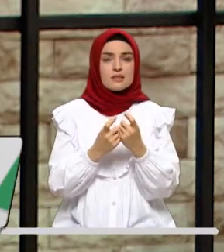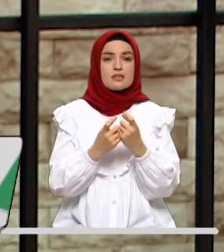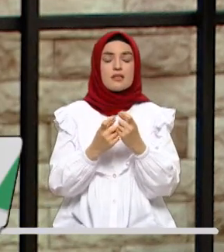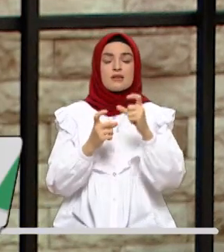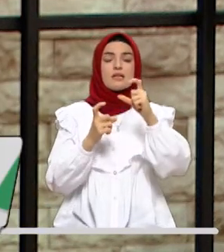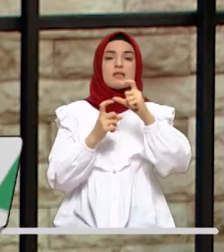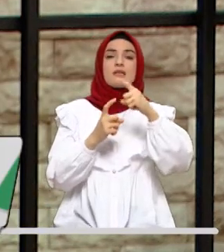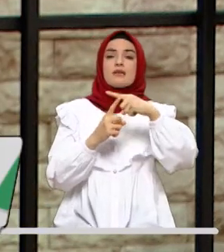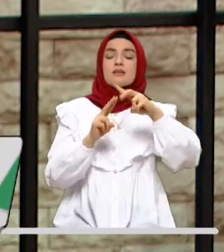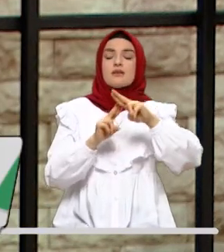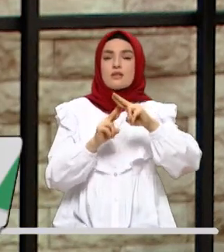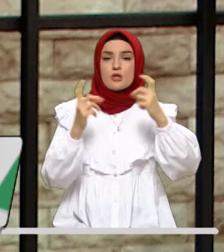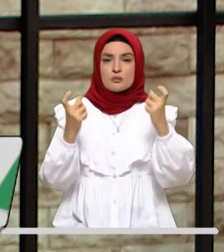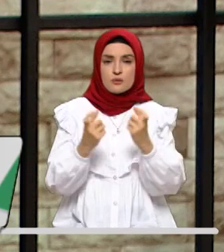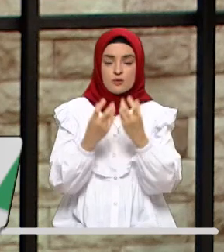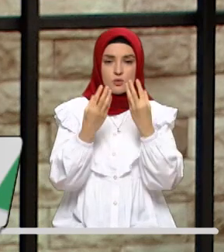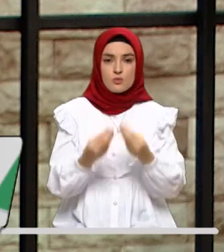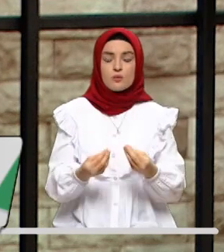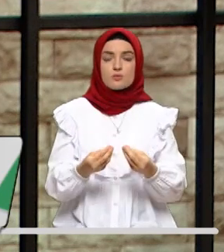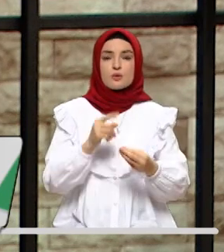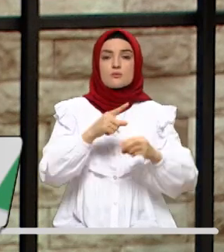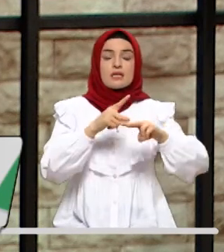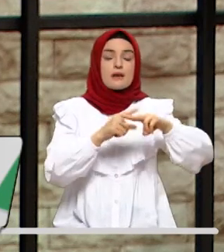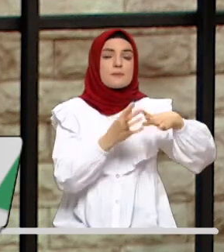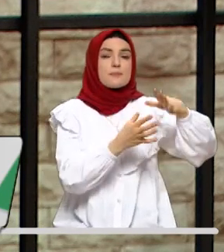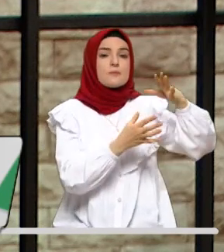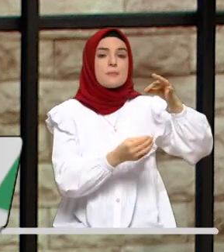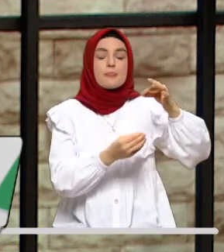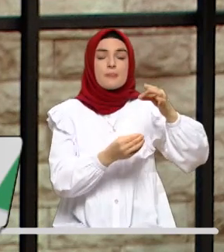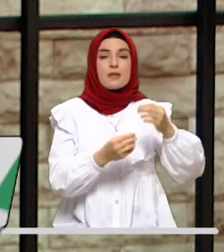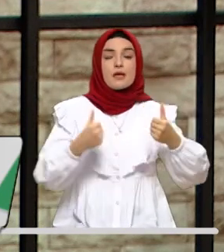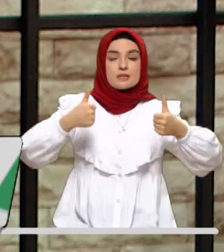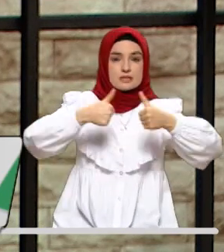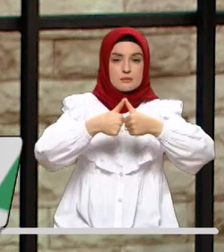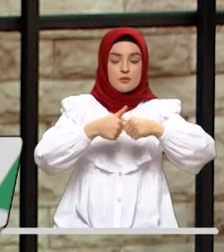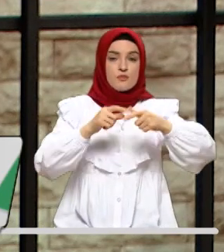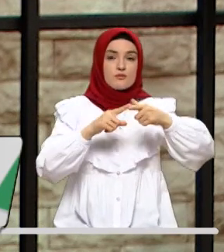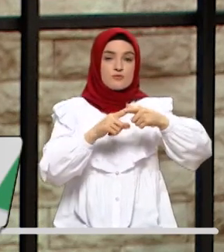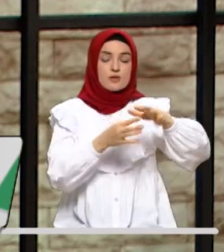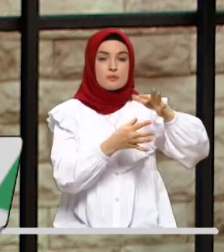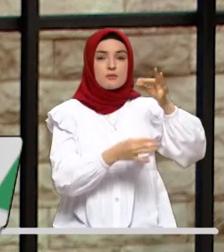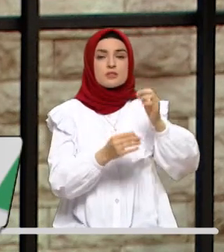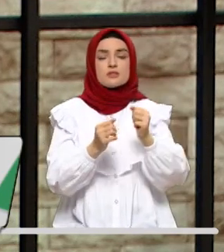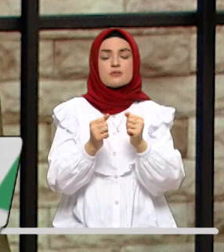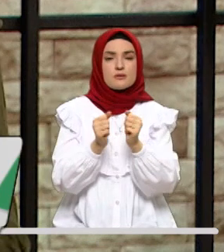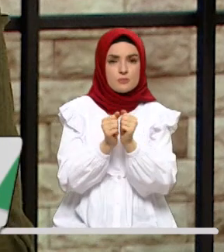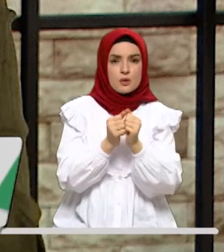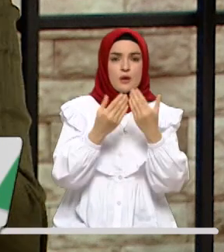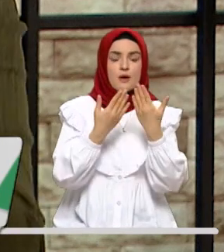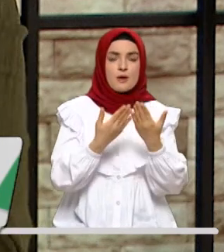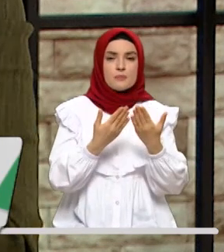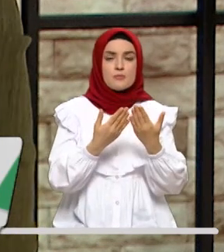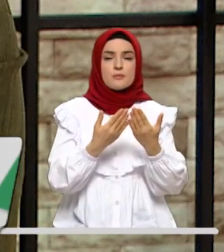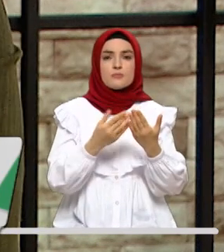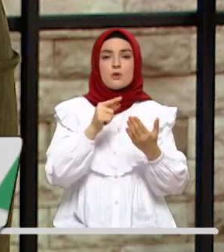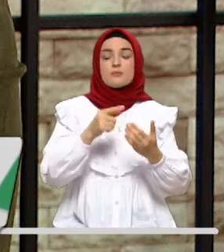zaman? Ahi Evran'ın hanımı Fatma Bacı'nın 1200'lü yıllarda Anadolu'da,